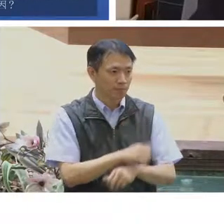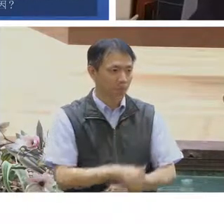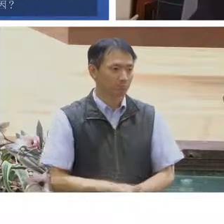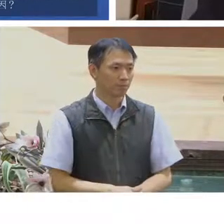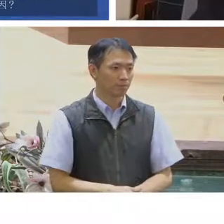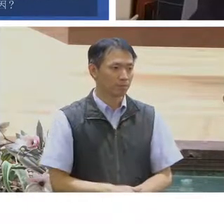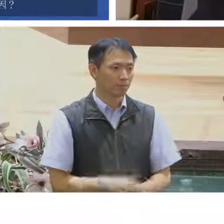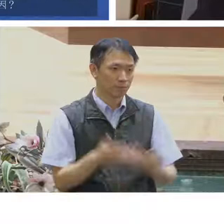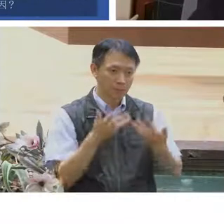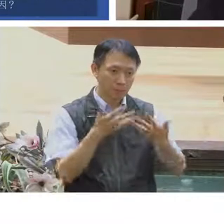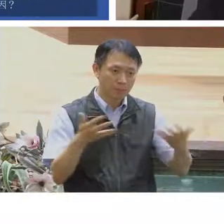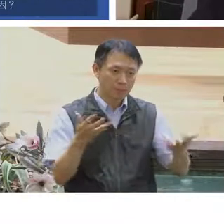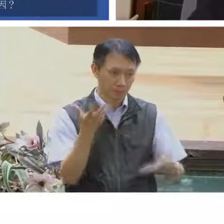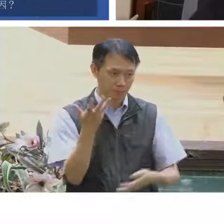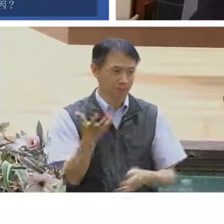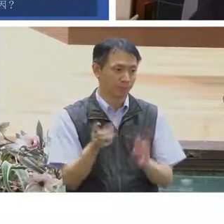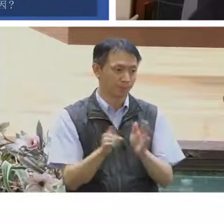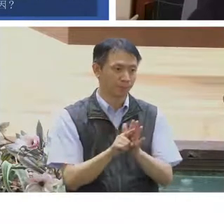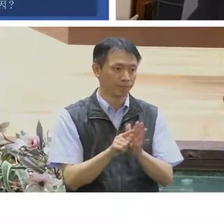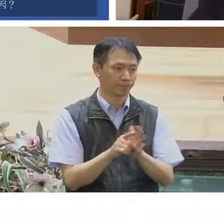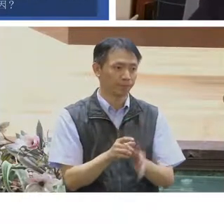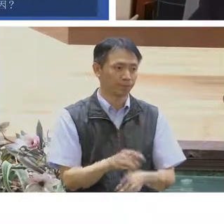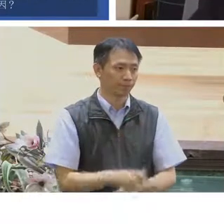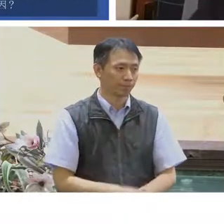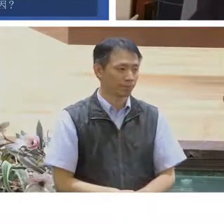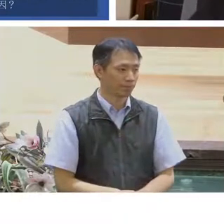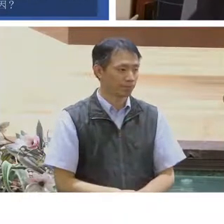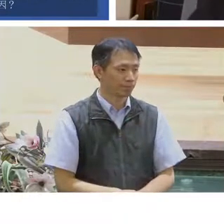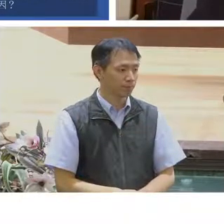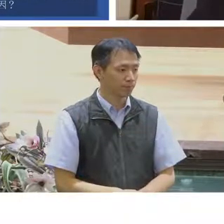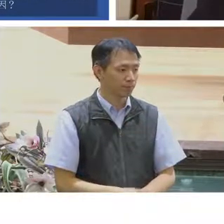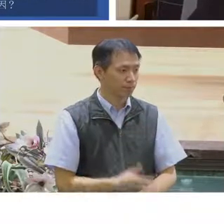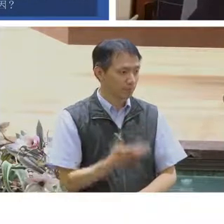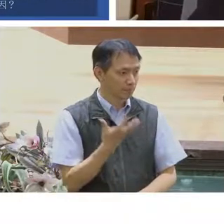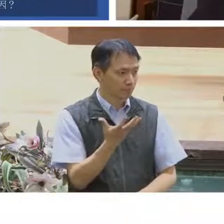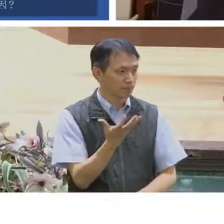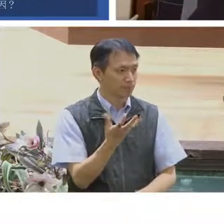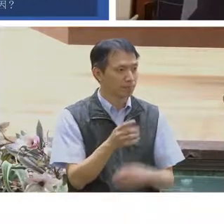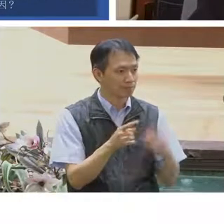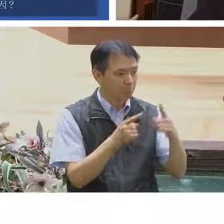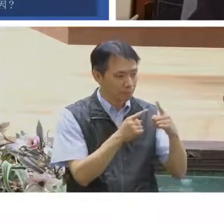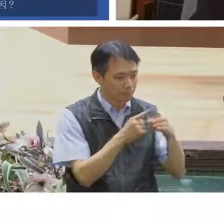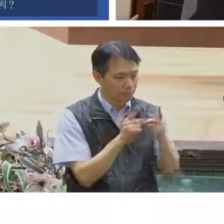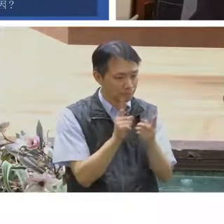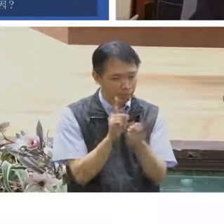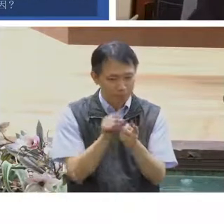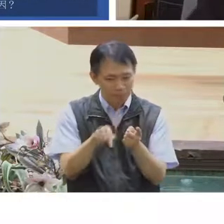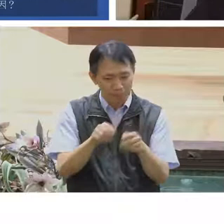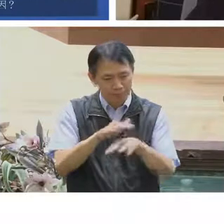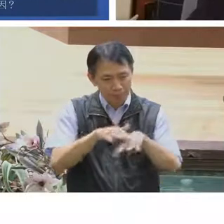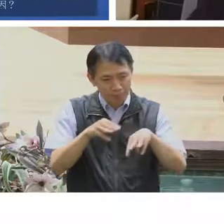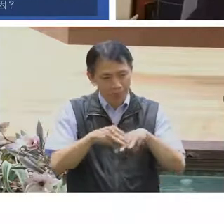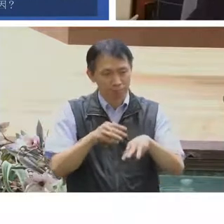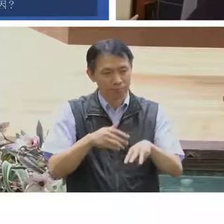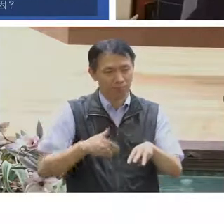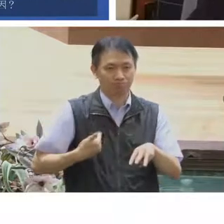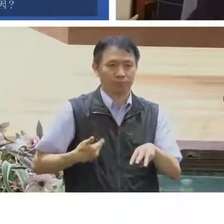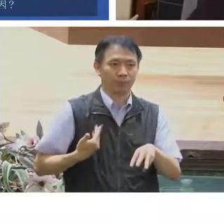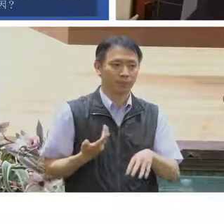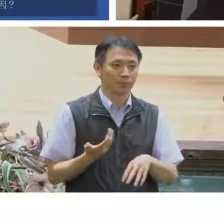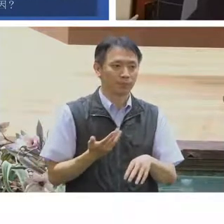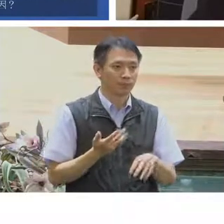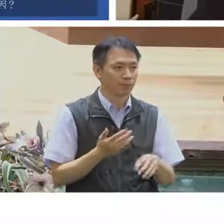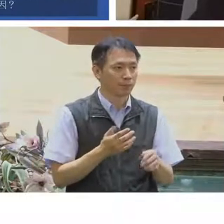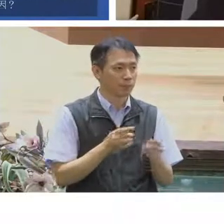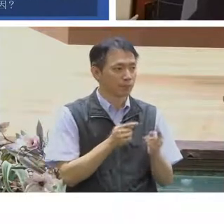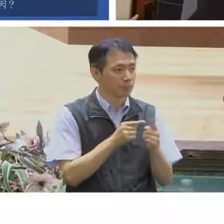素很多时候比技术的因素比较大，很多时候是人对于安全的意识不够，比如说一些人